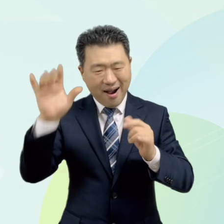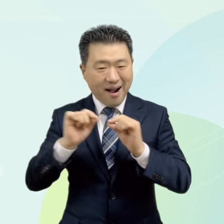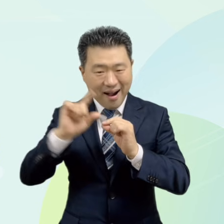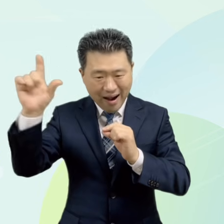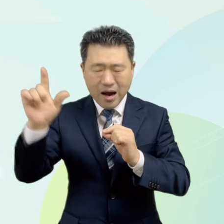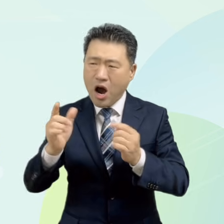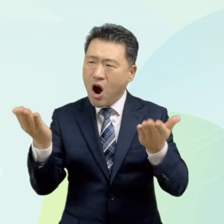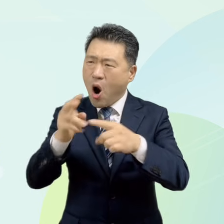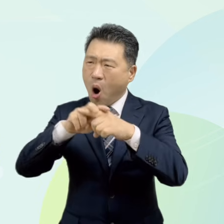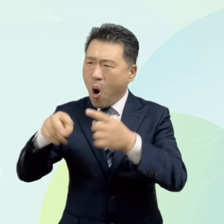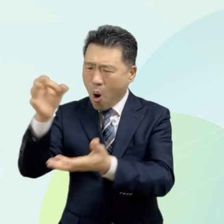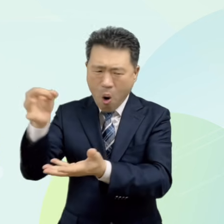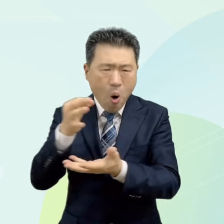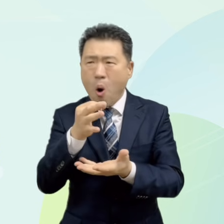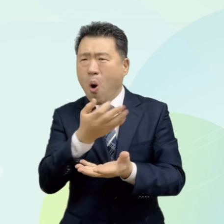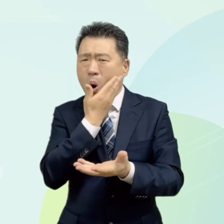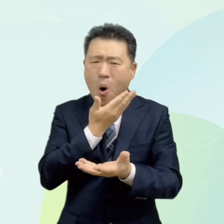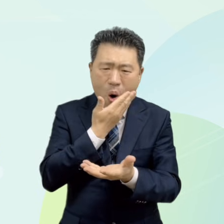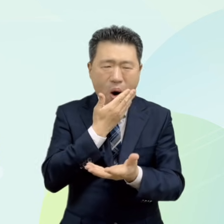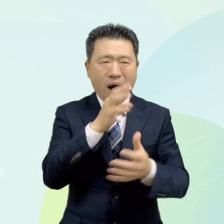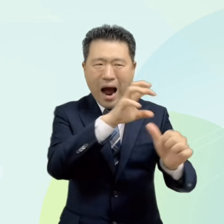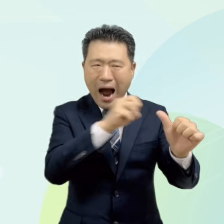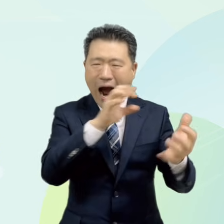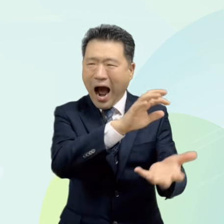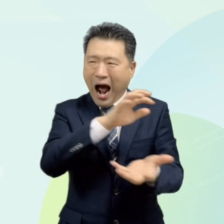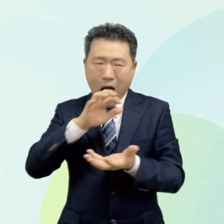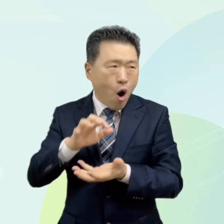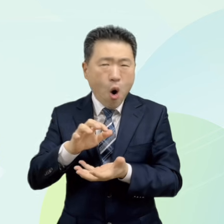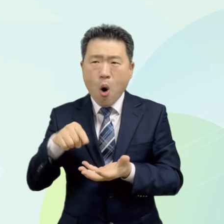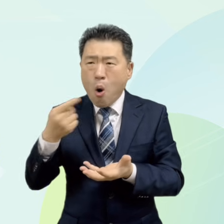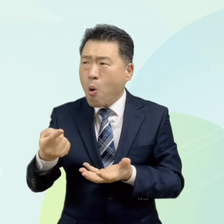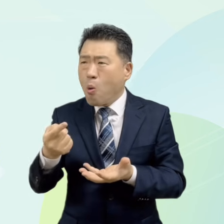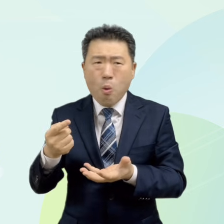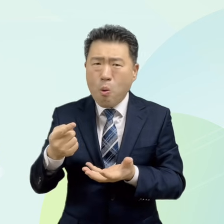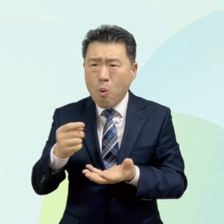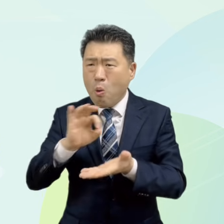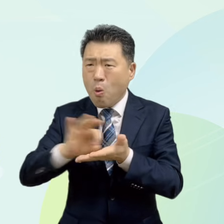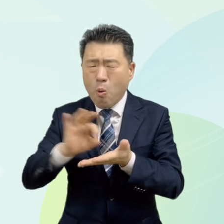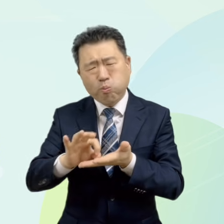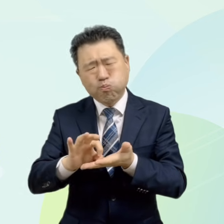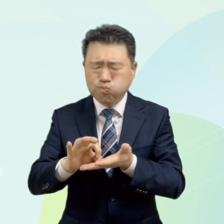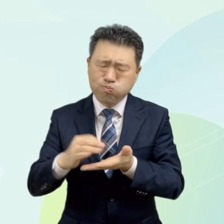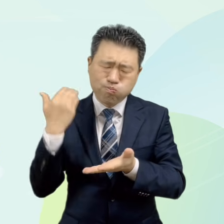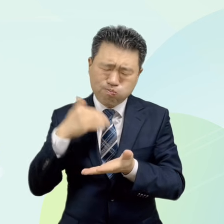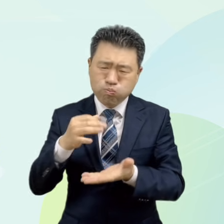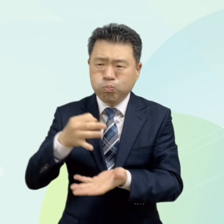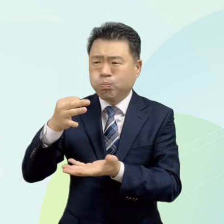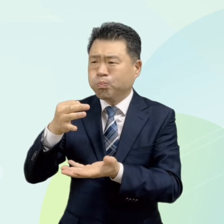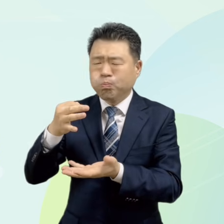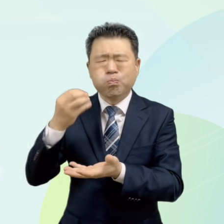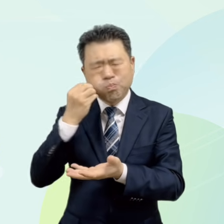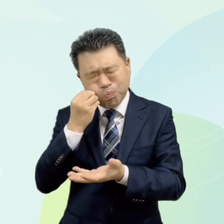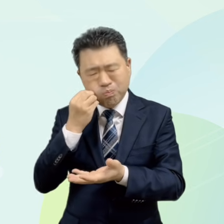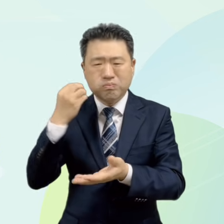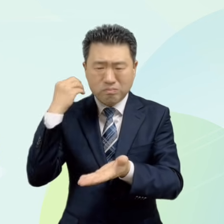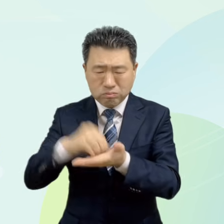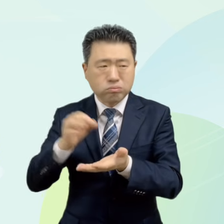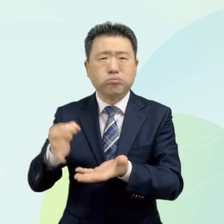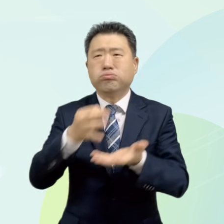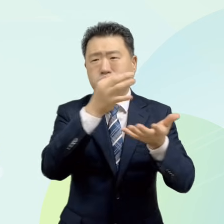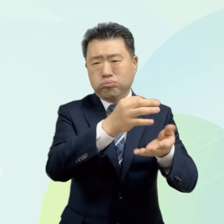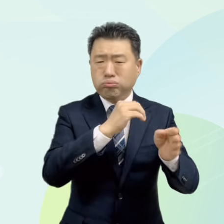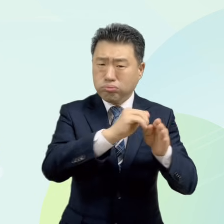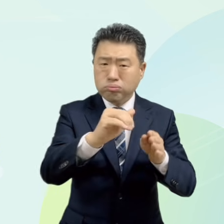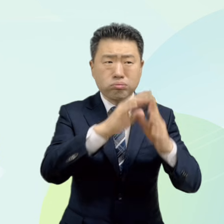근로자분들이 이 퇴직금이기 때문에 일단 찾으셨다가 마땅히 거처를 찾지 못한 목돈들이 다시 예금으로